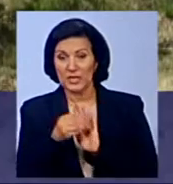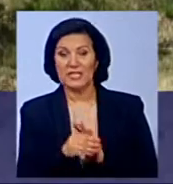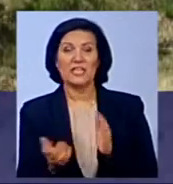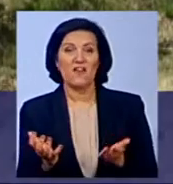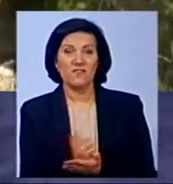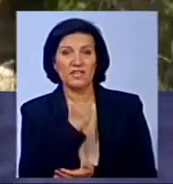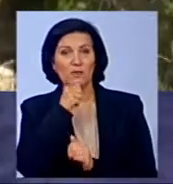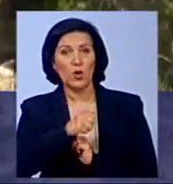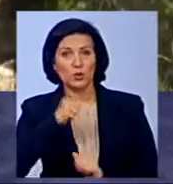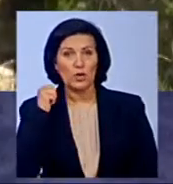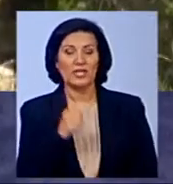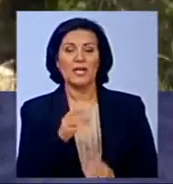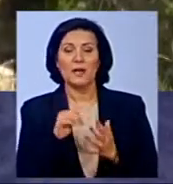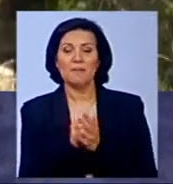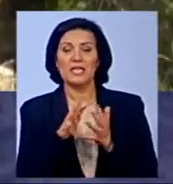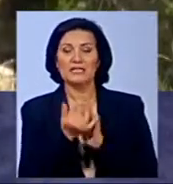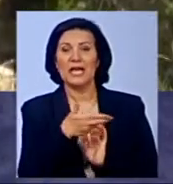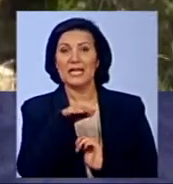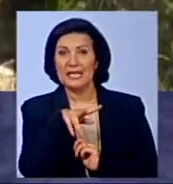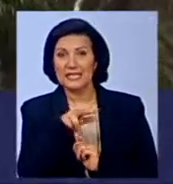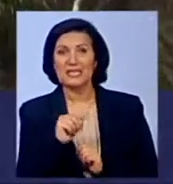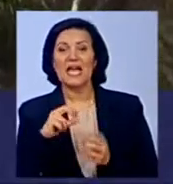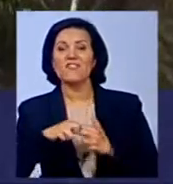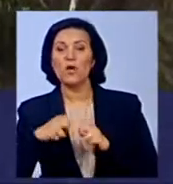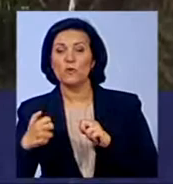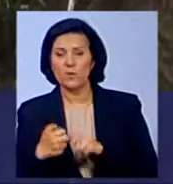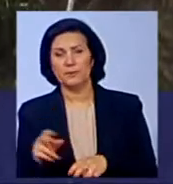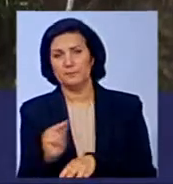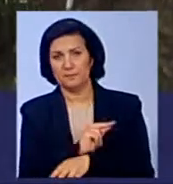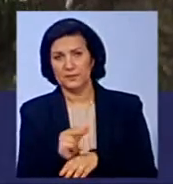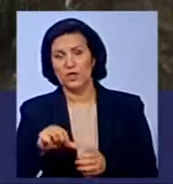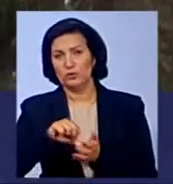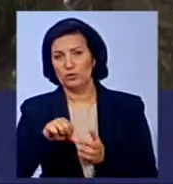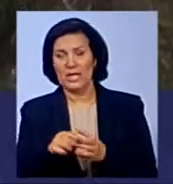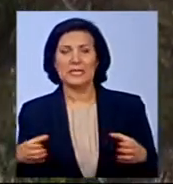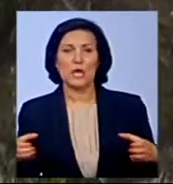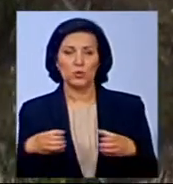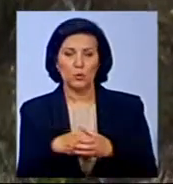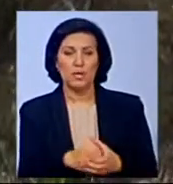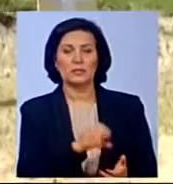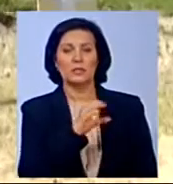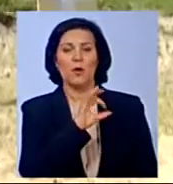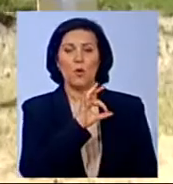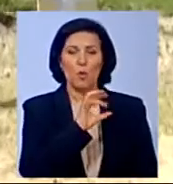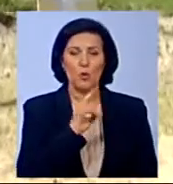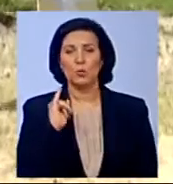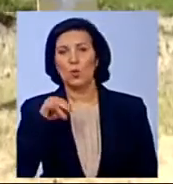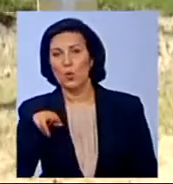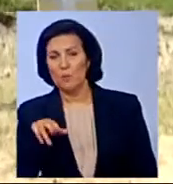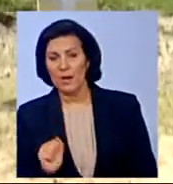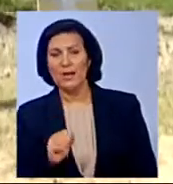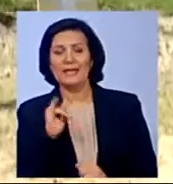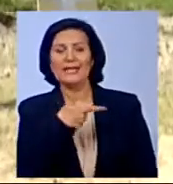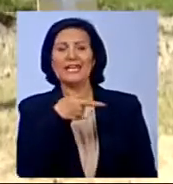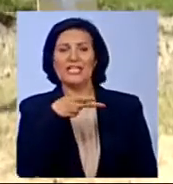села Гриньків Рожнятівського району на Івано-Франківщині. Відновлювати взялися члени районного братства ОУН УПА, працівники Осмолоцького держлісгоспу